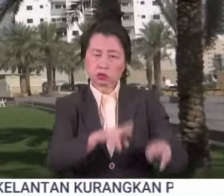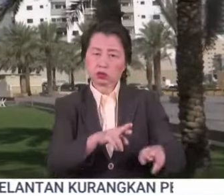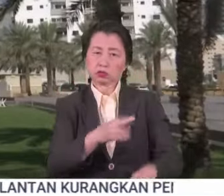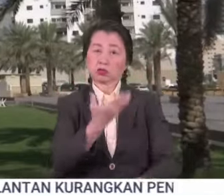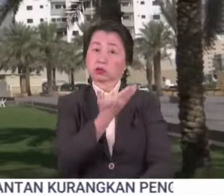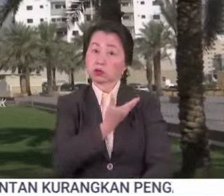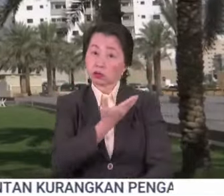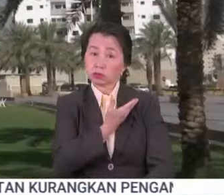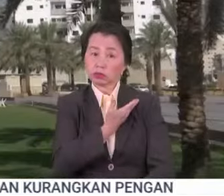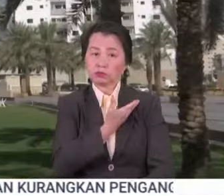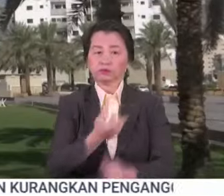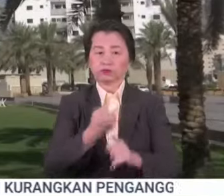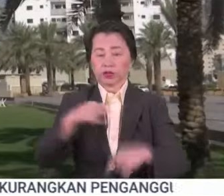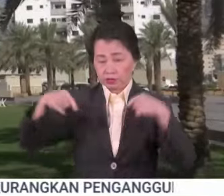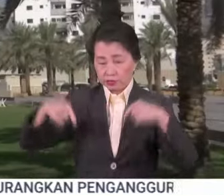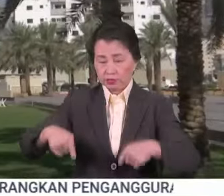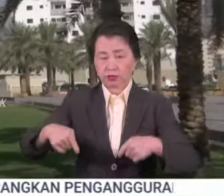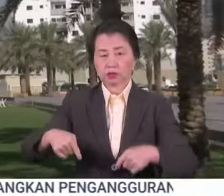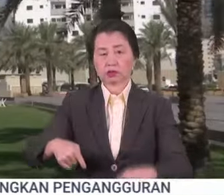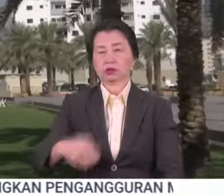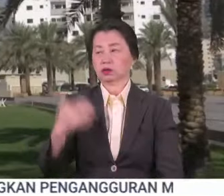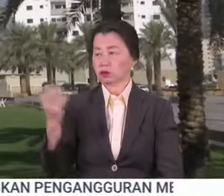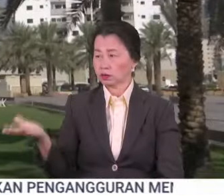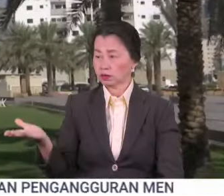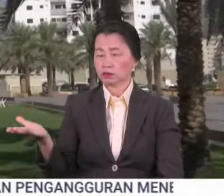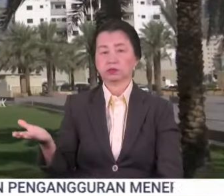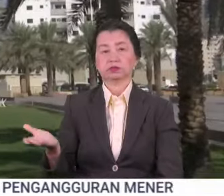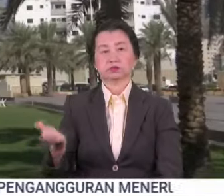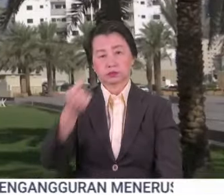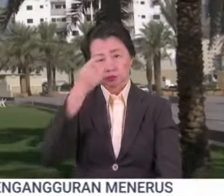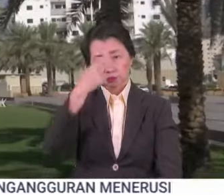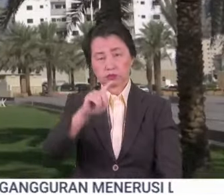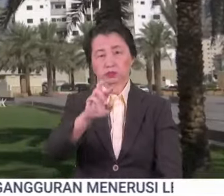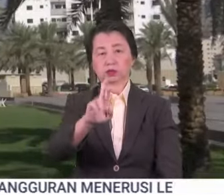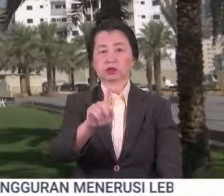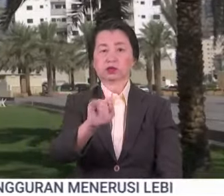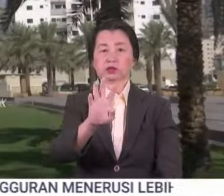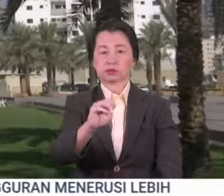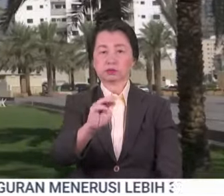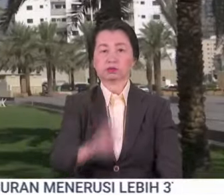Gaza dari Riat Arab Saudi Asraf Abdul Rahman RTM